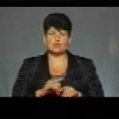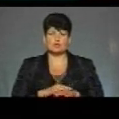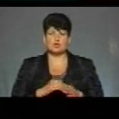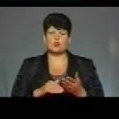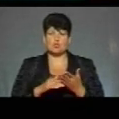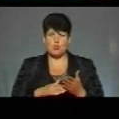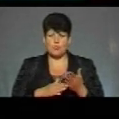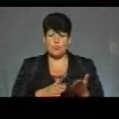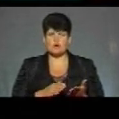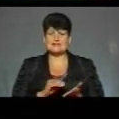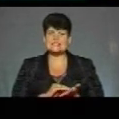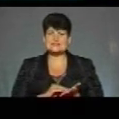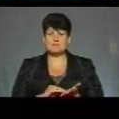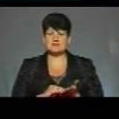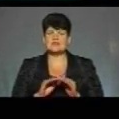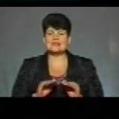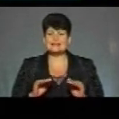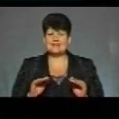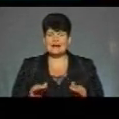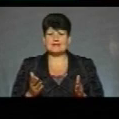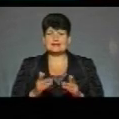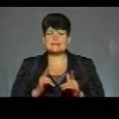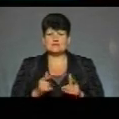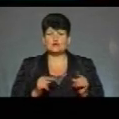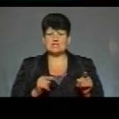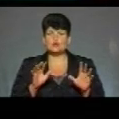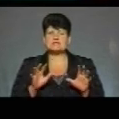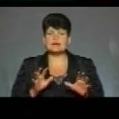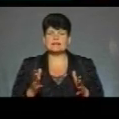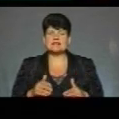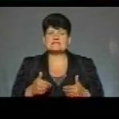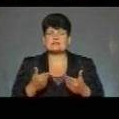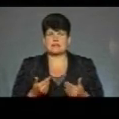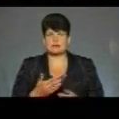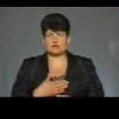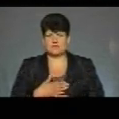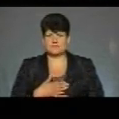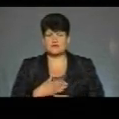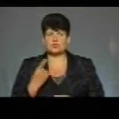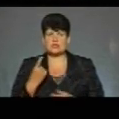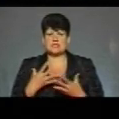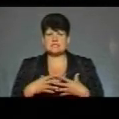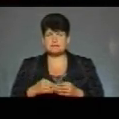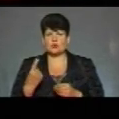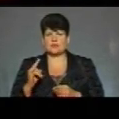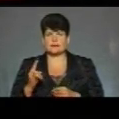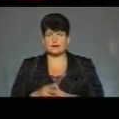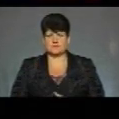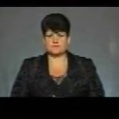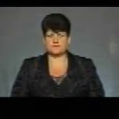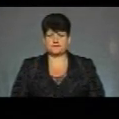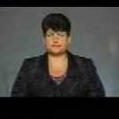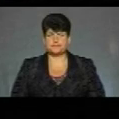І записували дітей, згідно їхнього статусу, які зверталися до нас. З однієї сім'ї одна дитина.